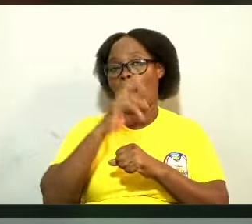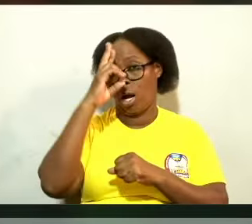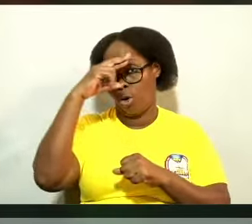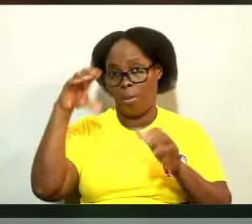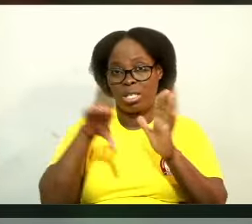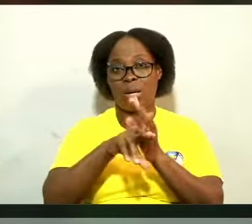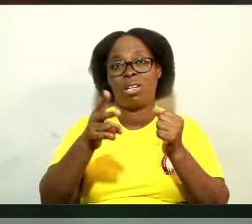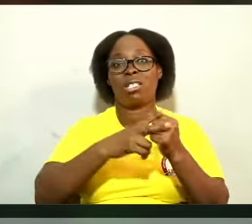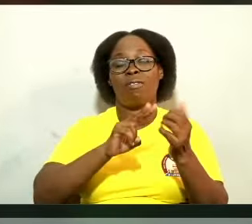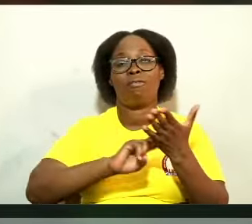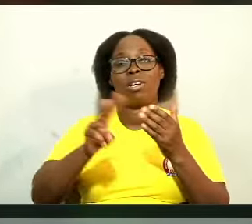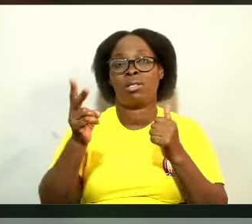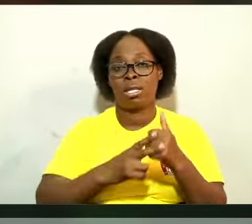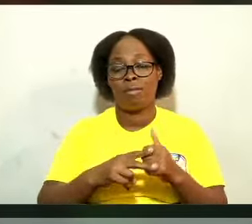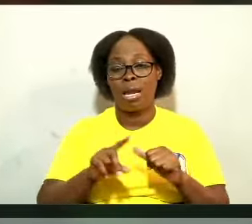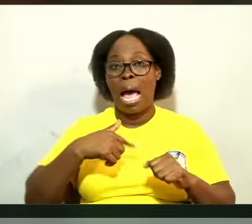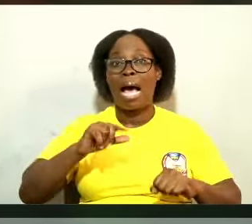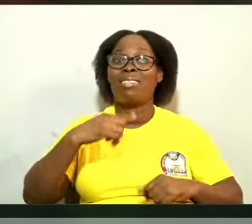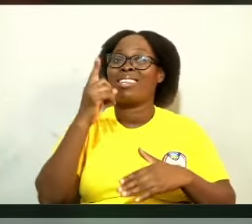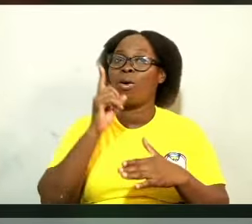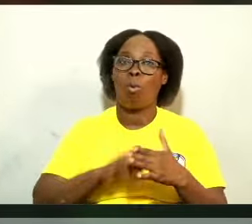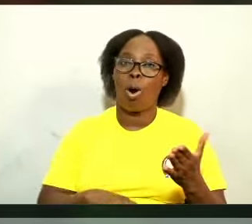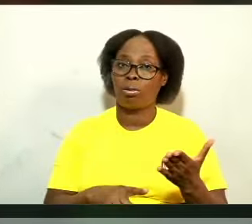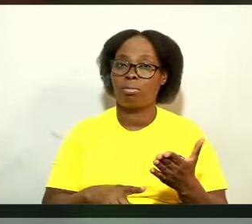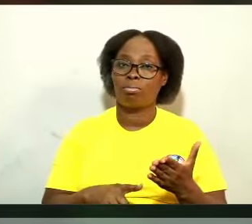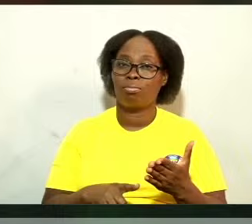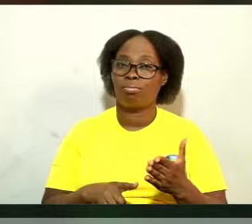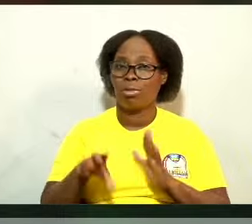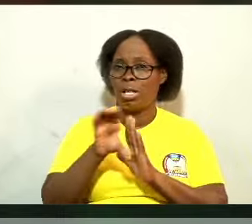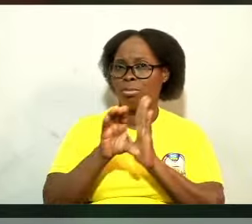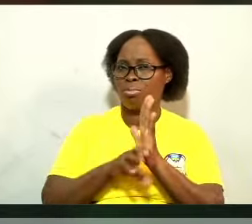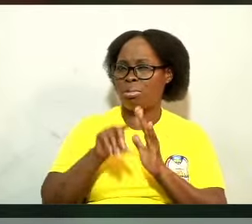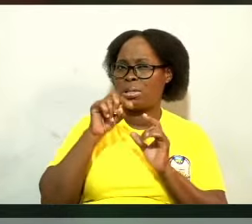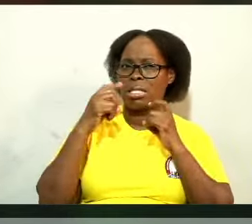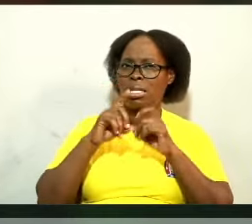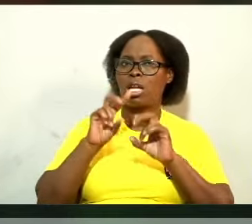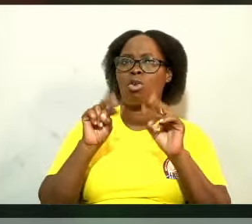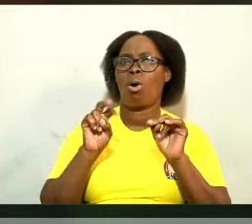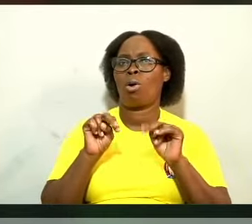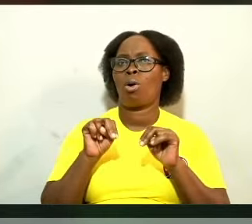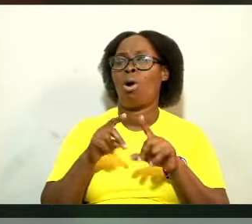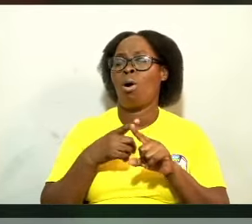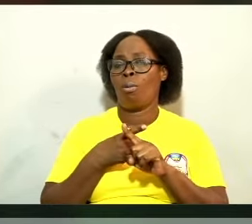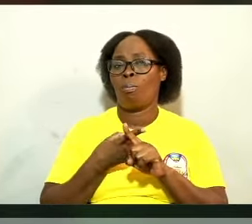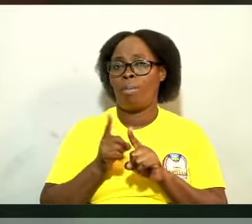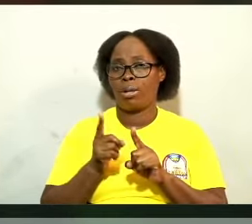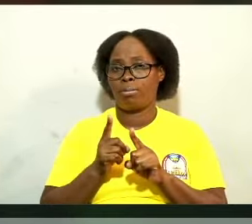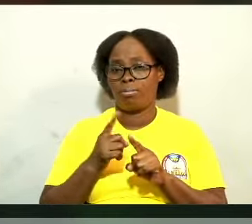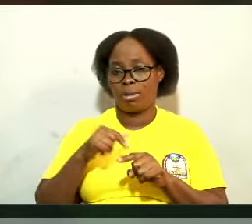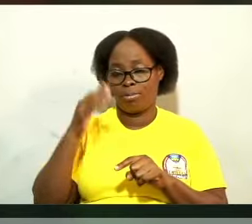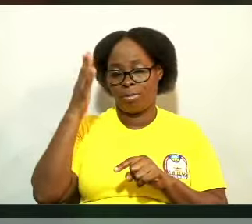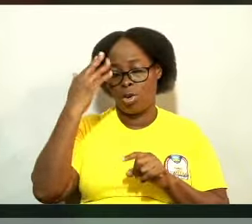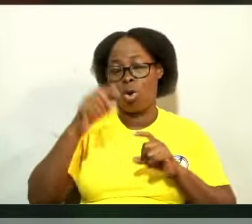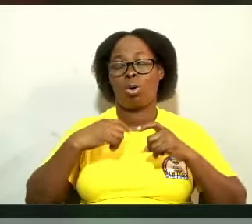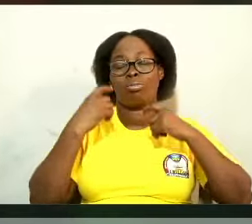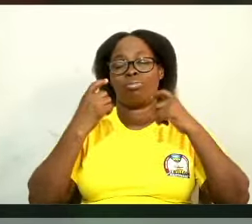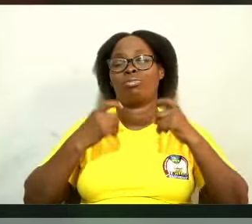Warumi 7:7 tusemeje? Basi torati ni dhambi? Hasha, walakini nasingalitambua dhambi